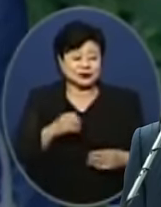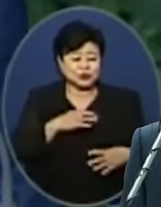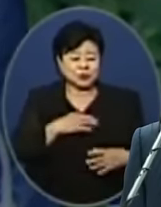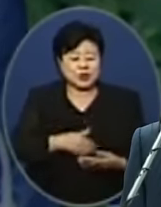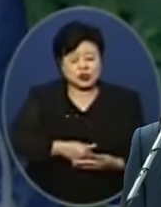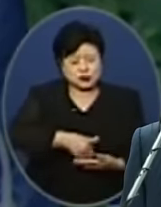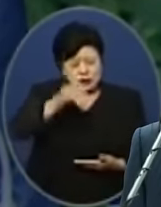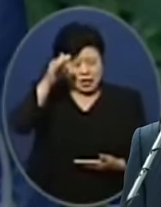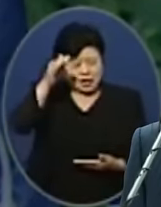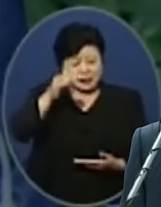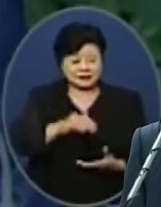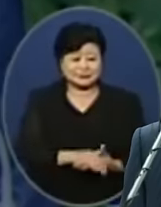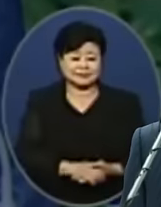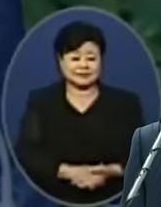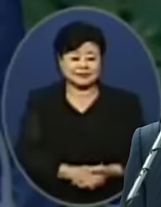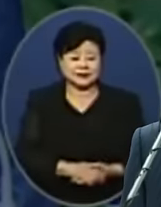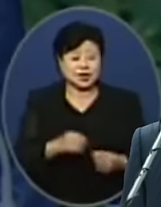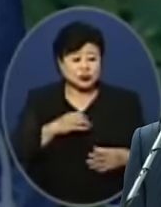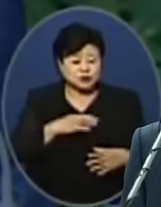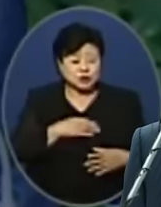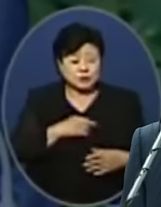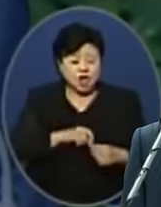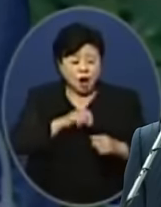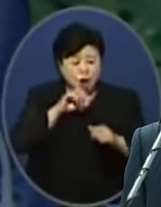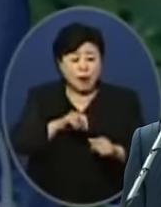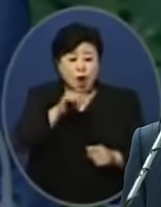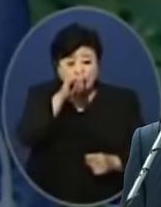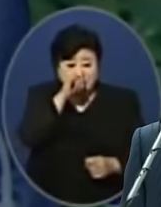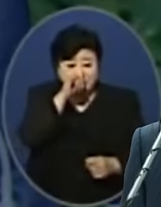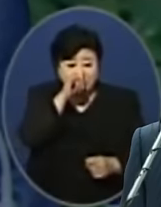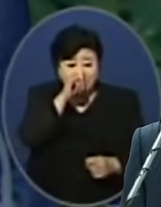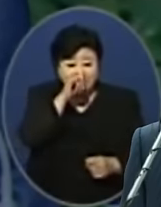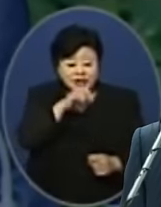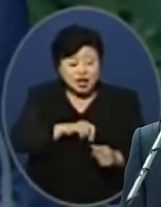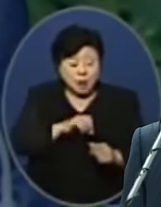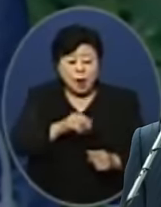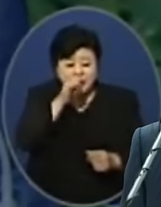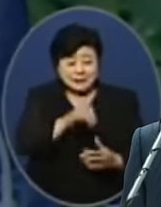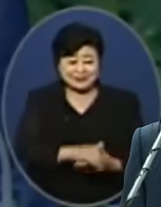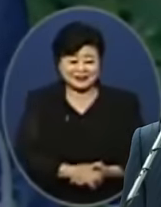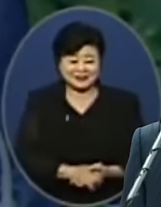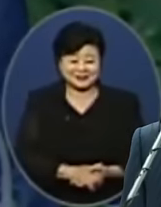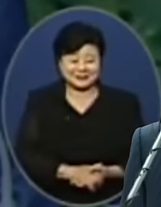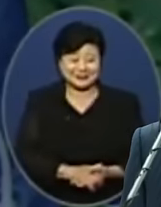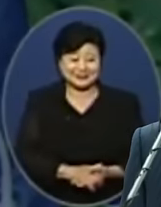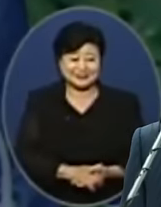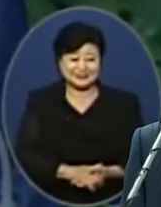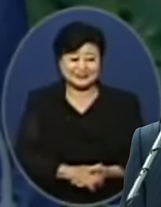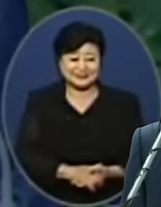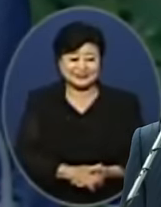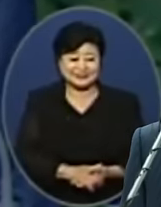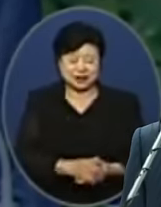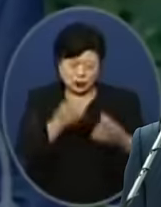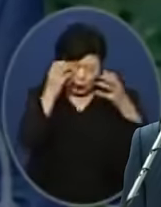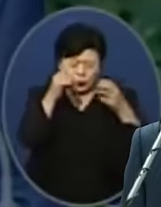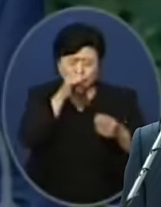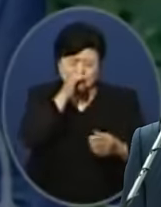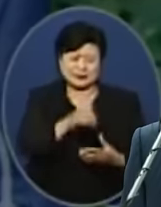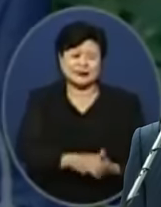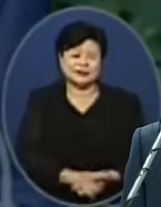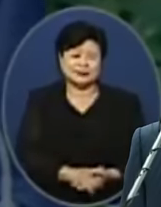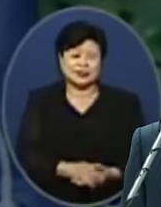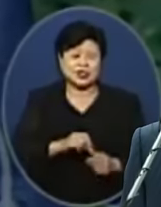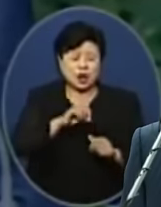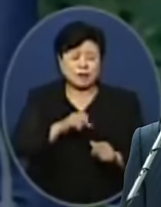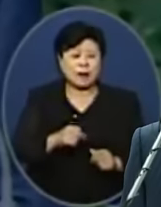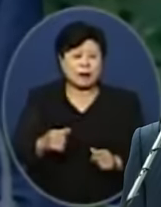두려움을 내어 쫓아 버리고 마는 것입니다. 두려움에는 형벌이 있다. 두려움이 있으면 형벌이 있다는 것은 고통이 다가온다는 것입니다.